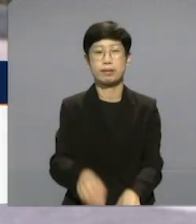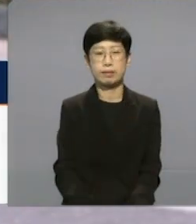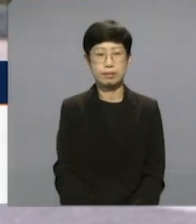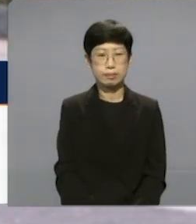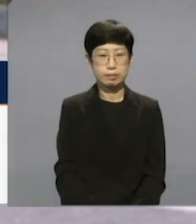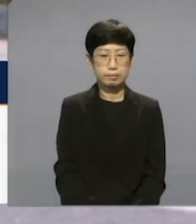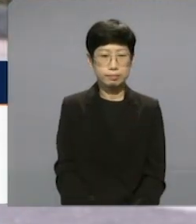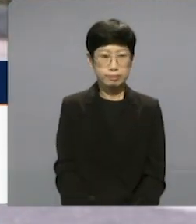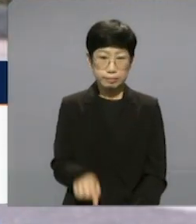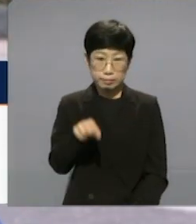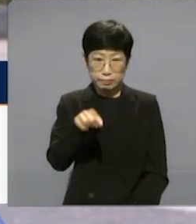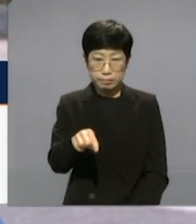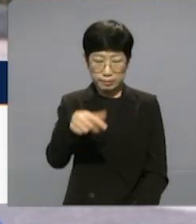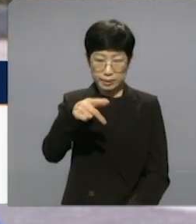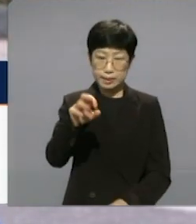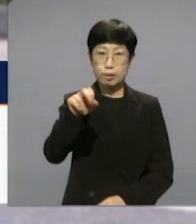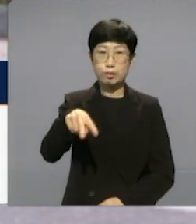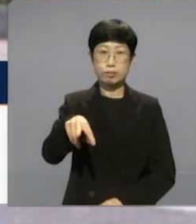에로하베님